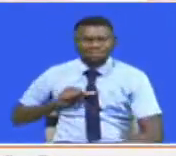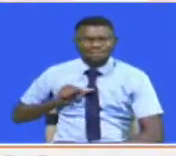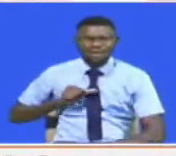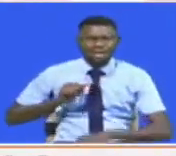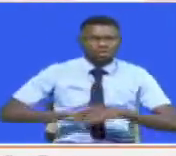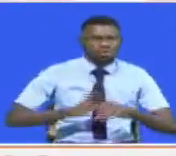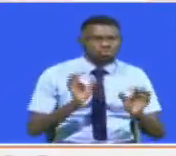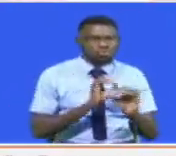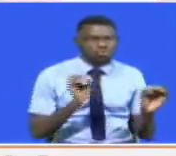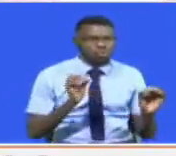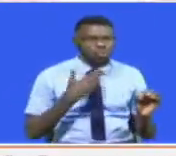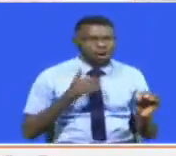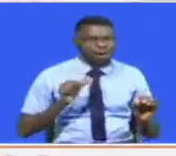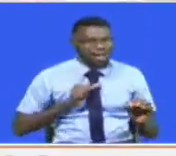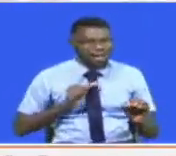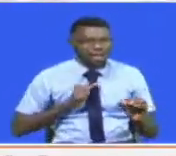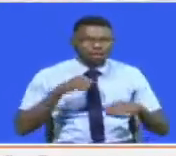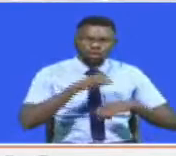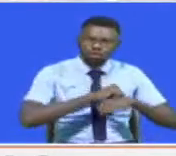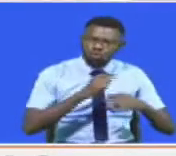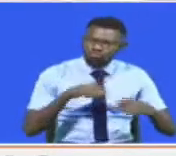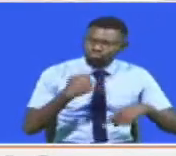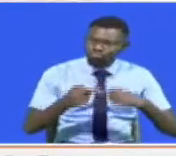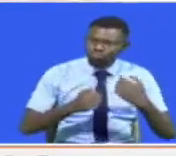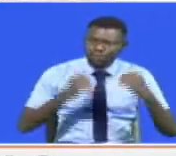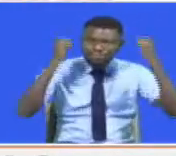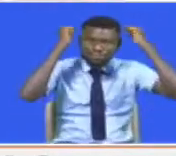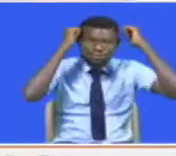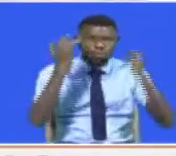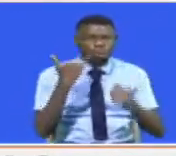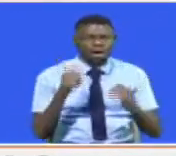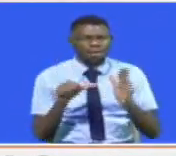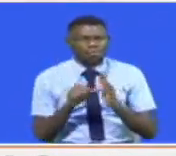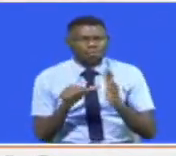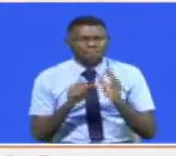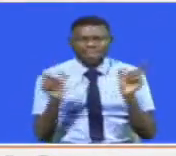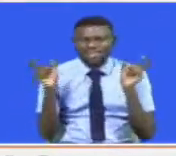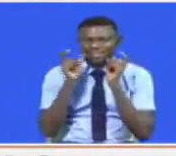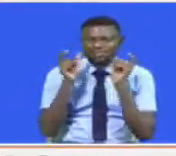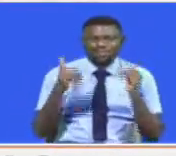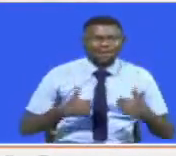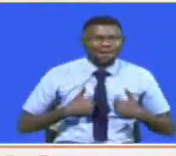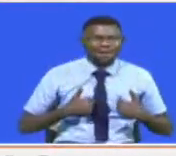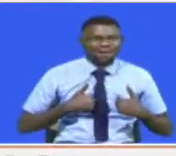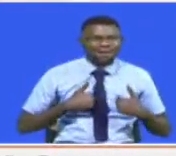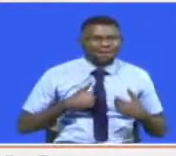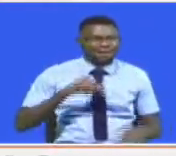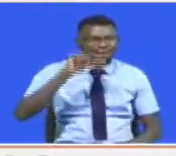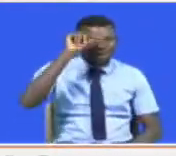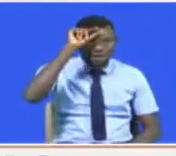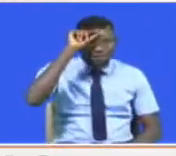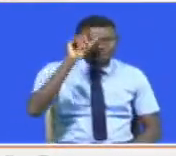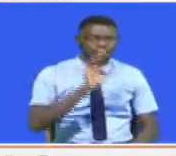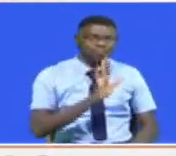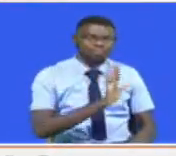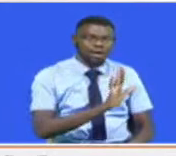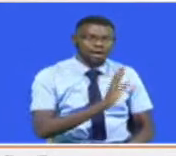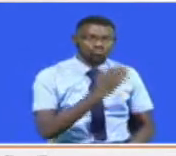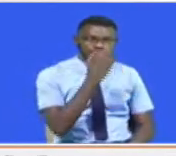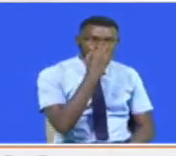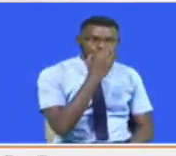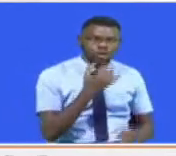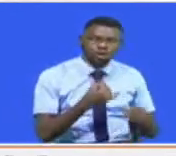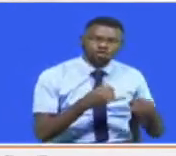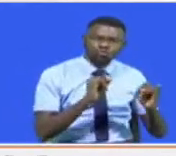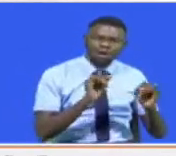wetu waweze kusoma kwa sababu hiyo inaandamana na HIV. Serikali yake itahakikisha kuna